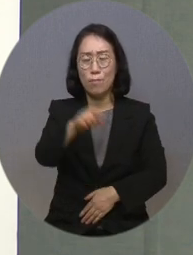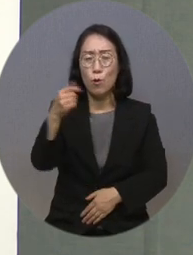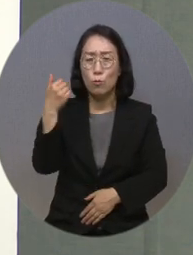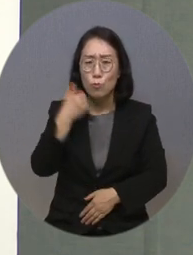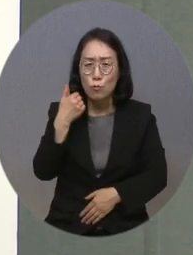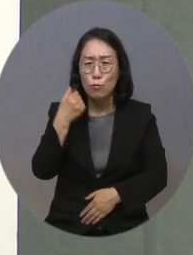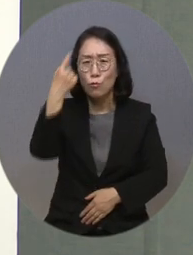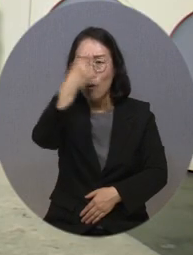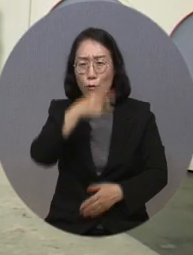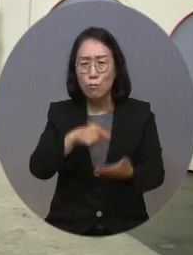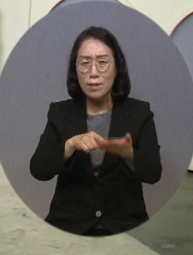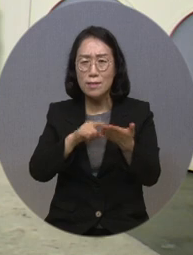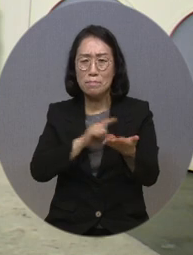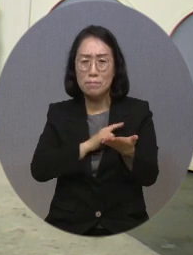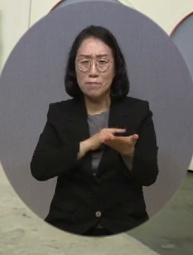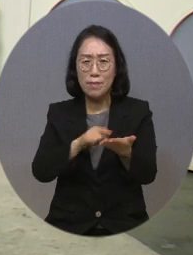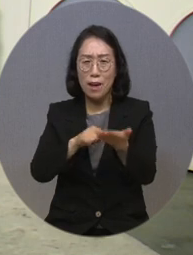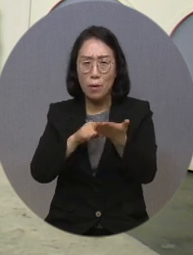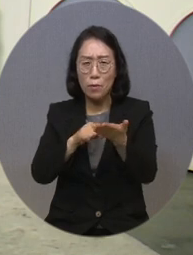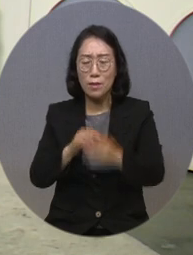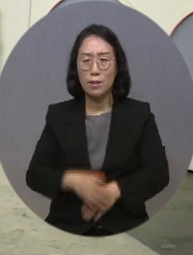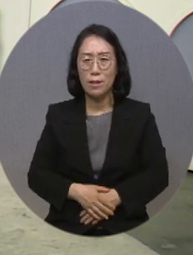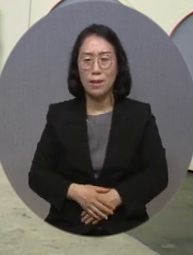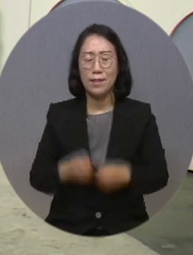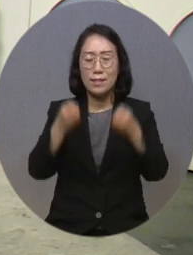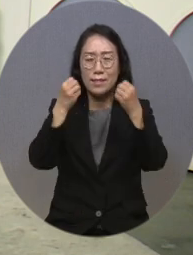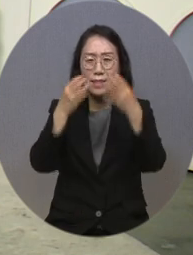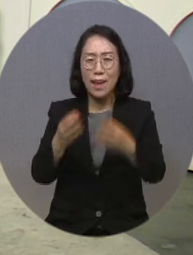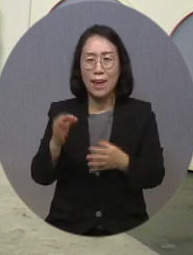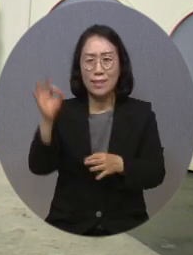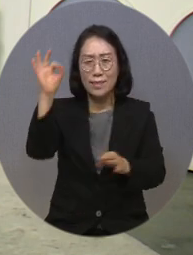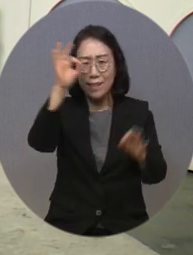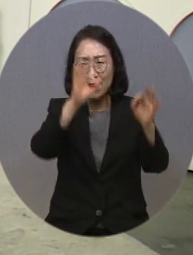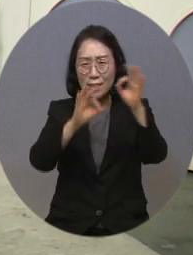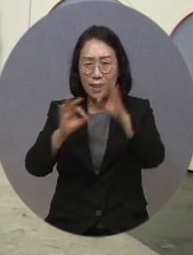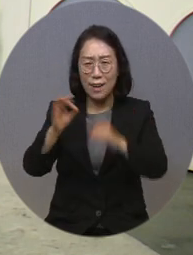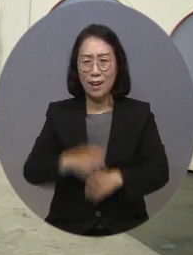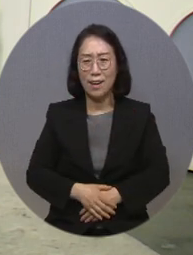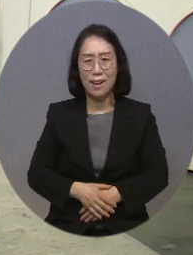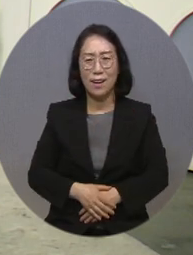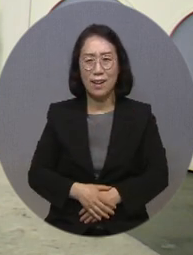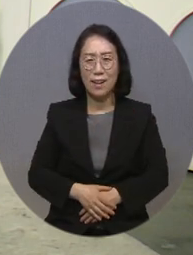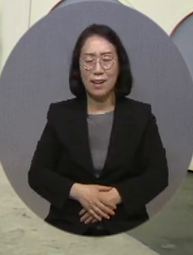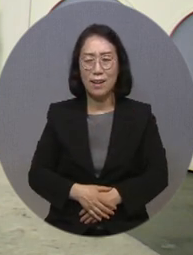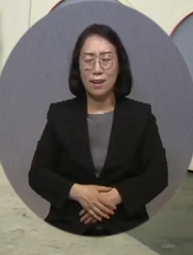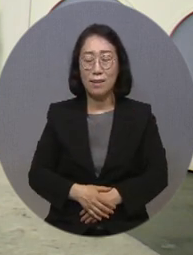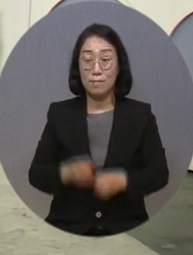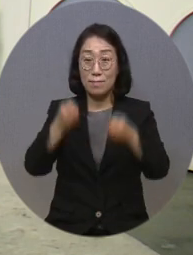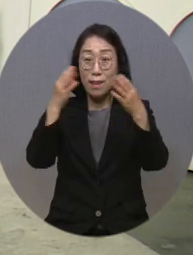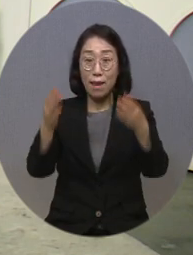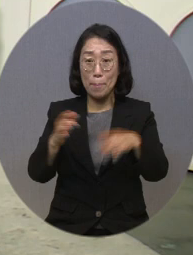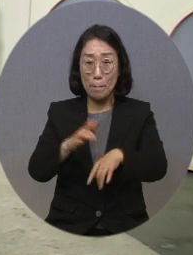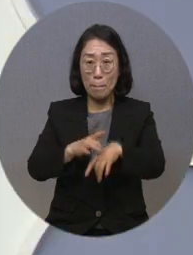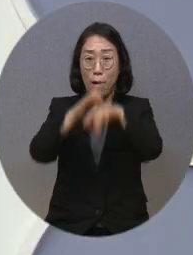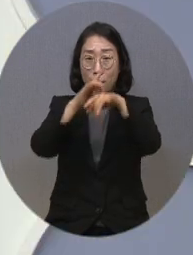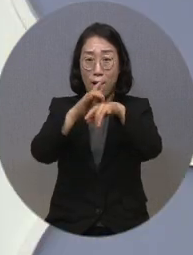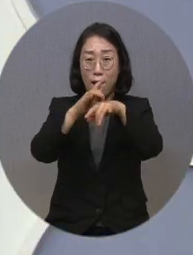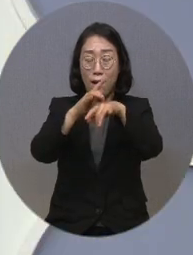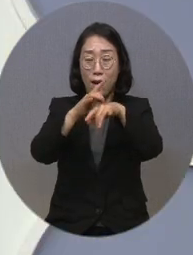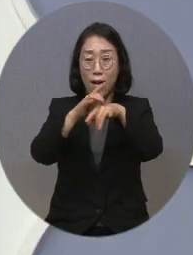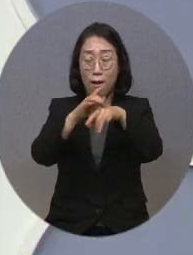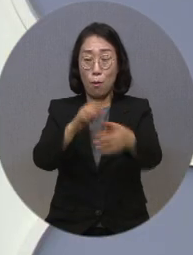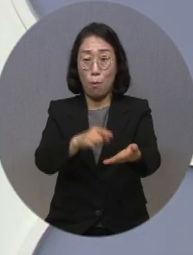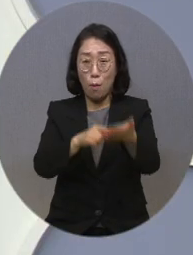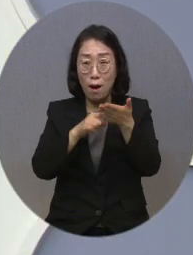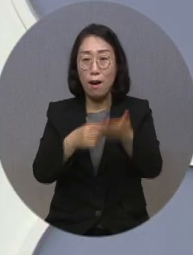그 참 새 인물이라는 게 참 어디 하늘에서 솟을 수도 없고 그렇죠. 땅에서 솟을 수도 없지만